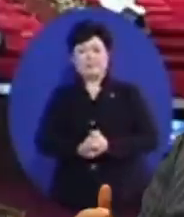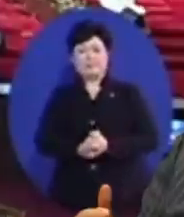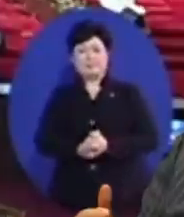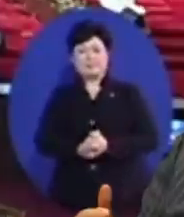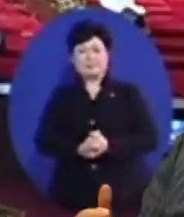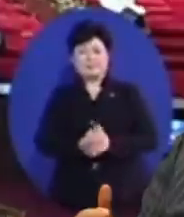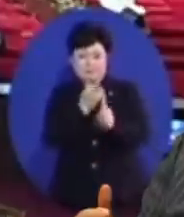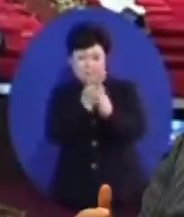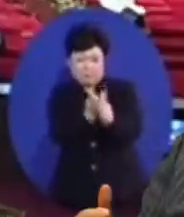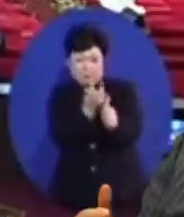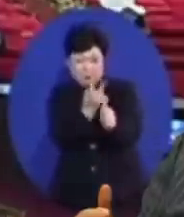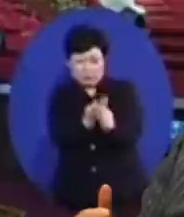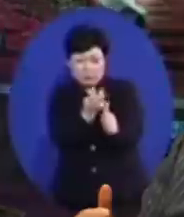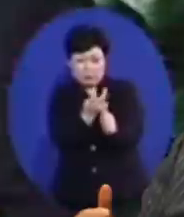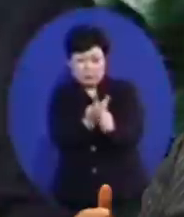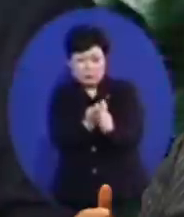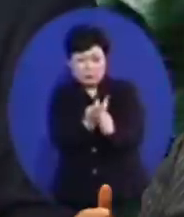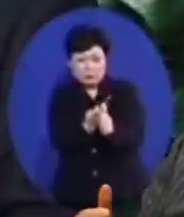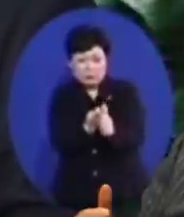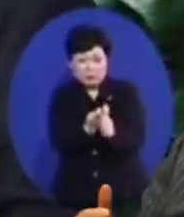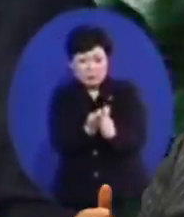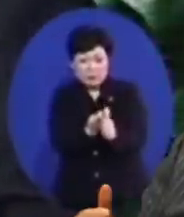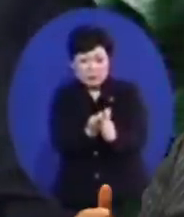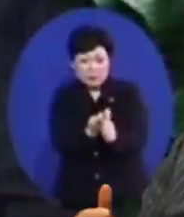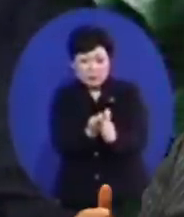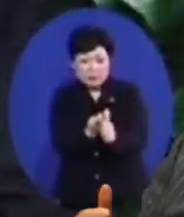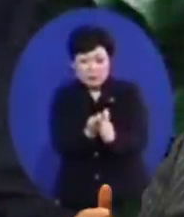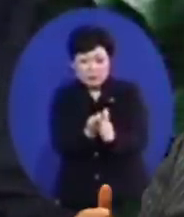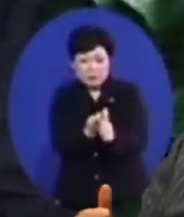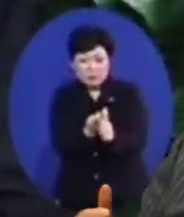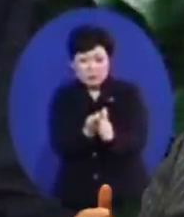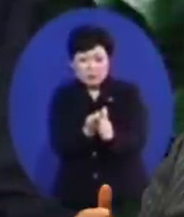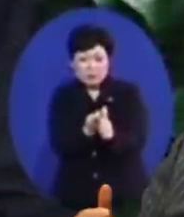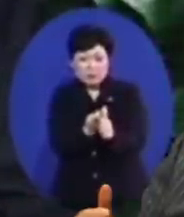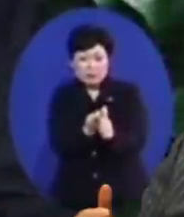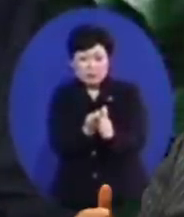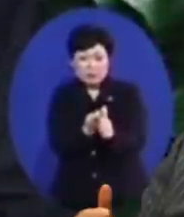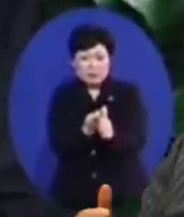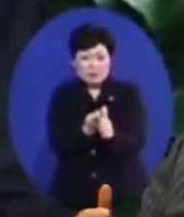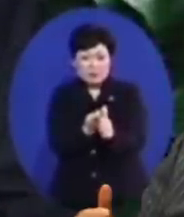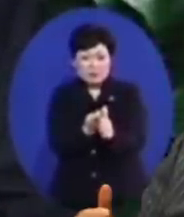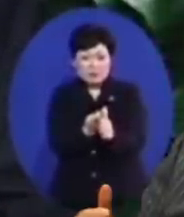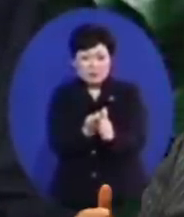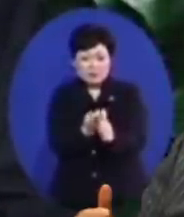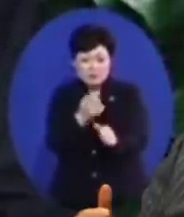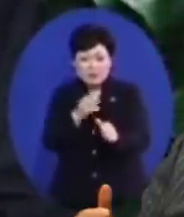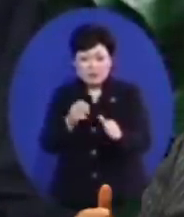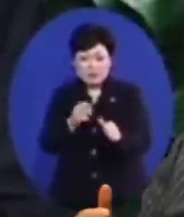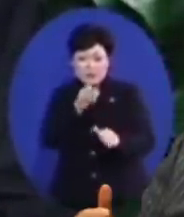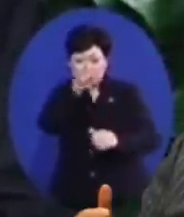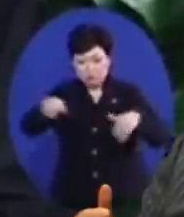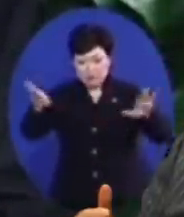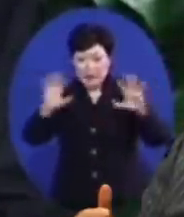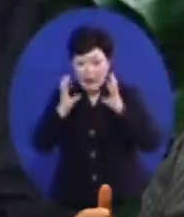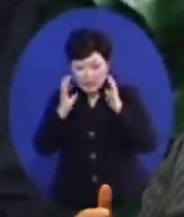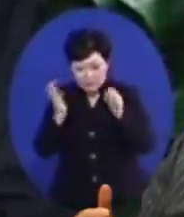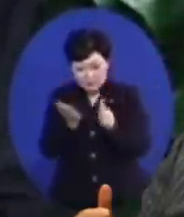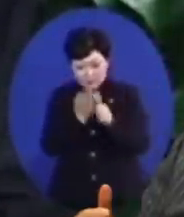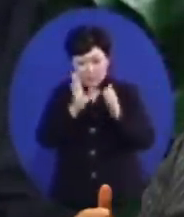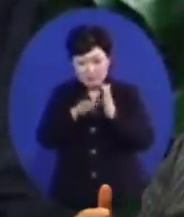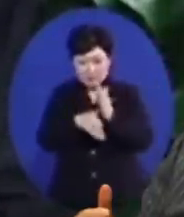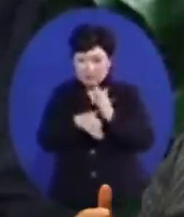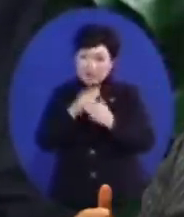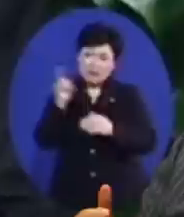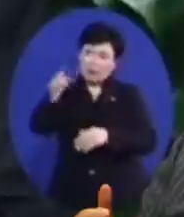새끼를 기르면 나중에 새끼가 상당히 커지죠. 이제 애미가 볼 때는 공중에 날 수